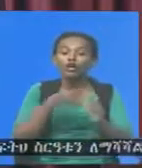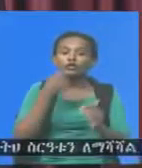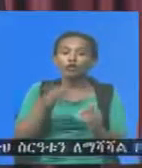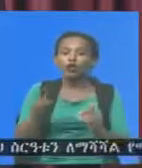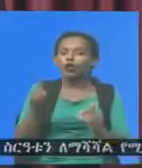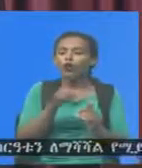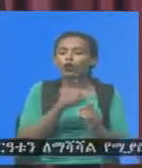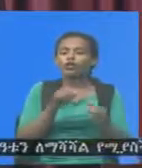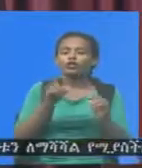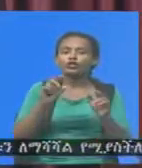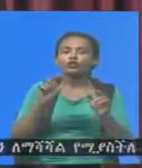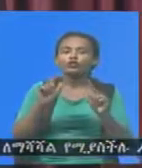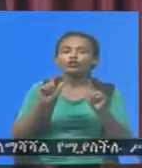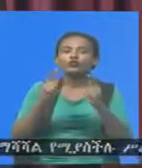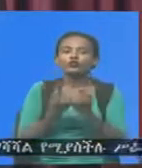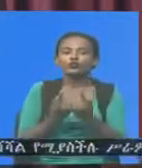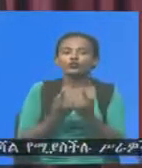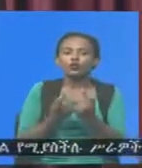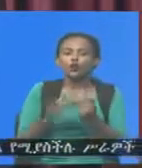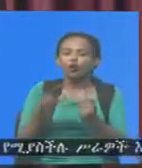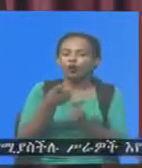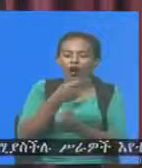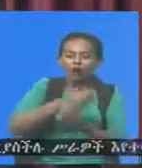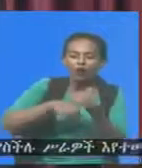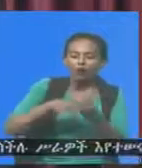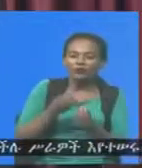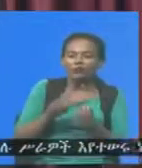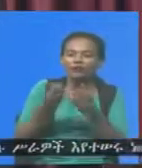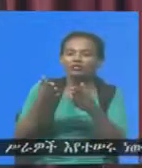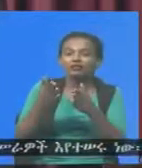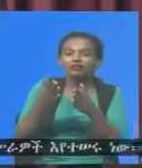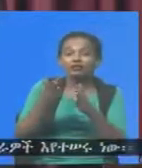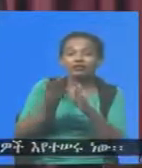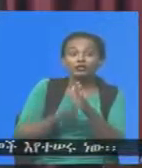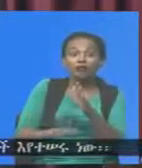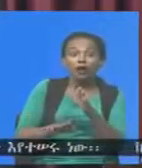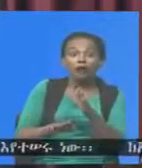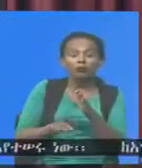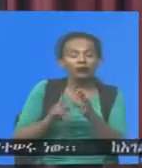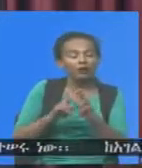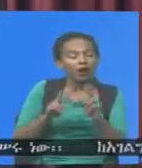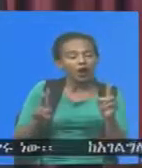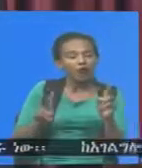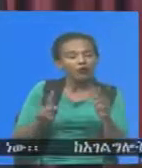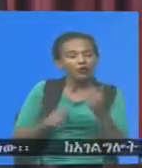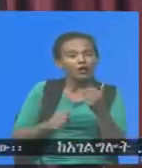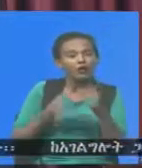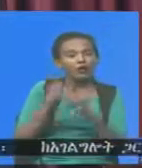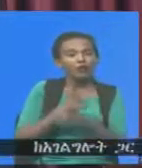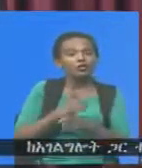ግሩፕ ለሆነ አካባቢ የመስጠት ዝንባሌም አደገኛ በሽታ ነው።